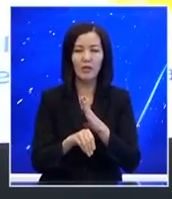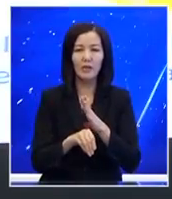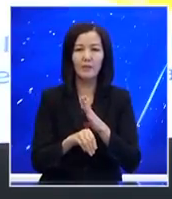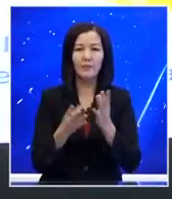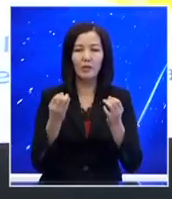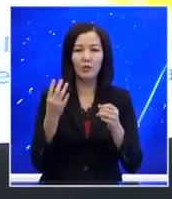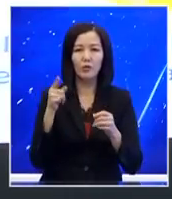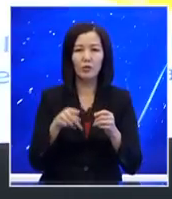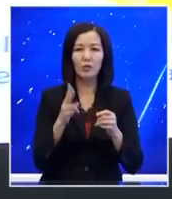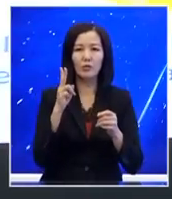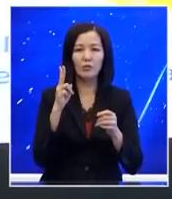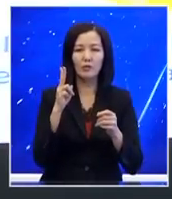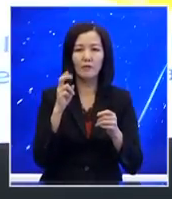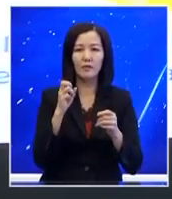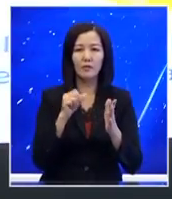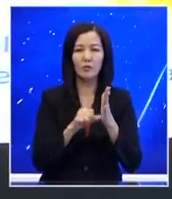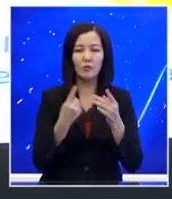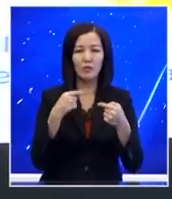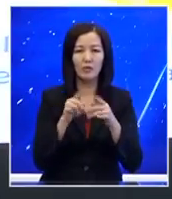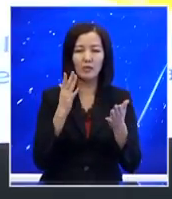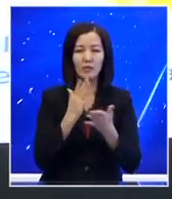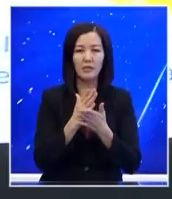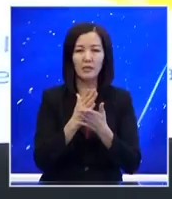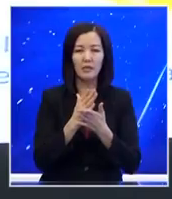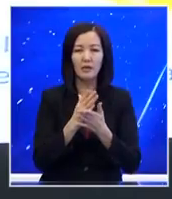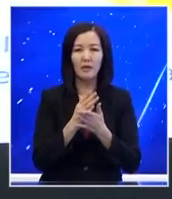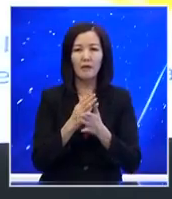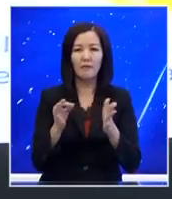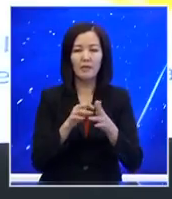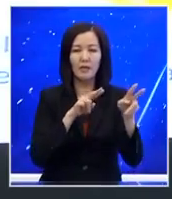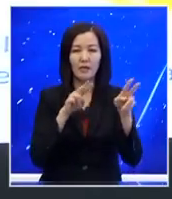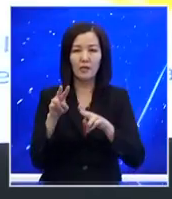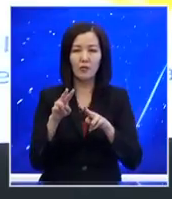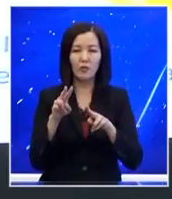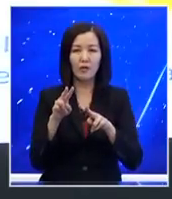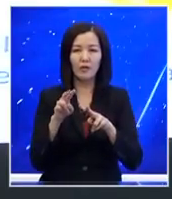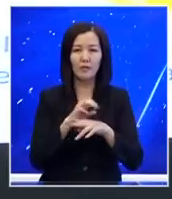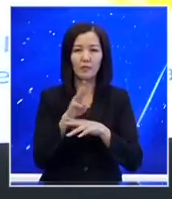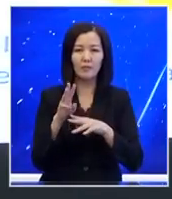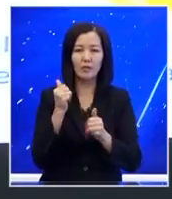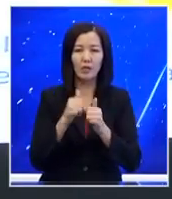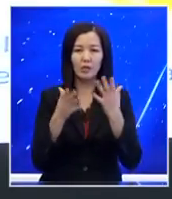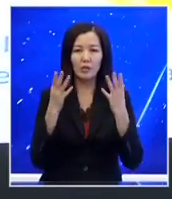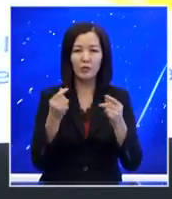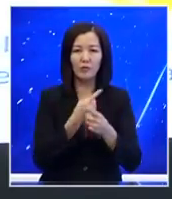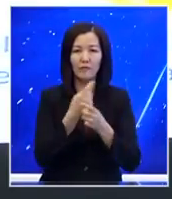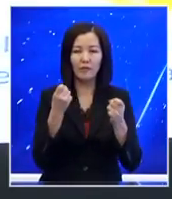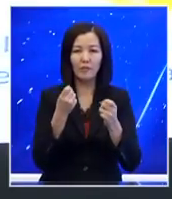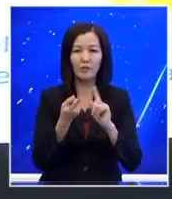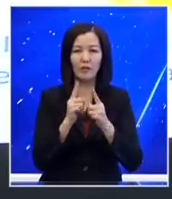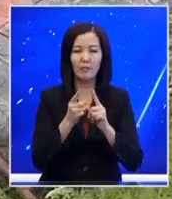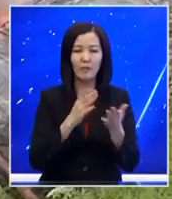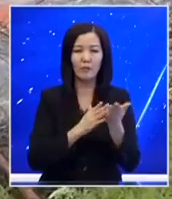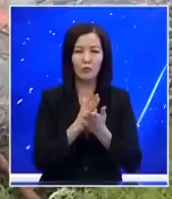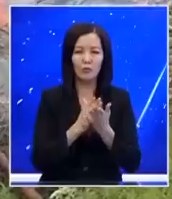и 1969 единиц техники. В целях контроля паводковой обстановки обеспечен ежедневный информационный обмен между